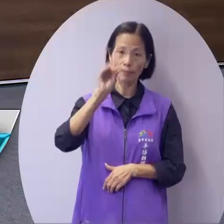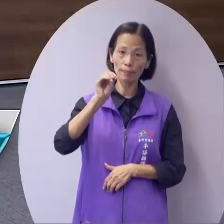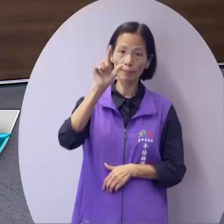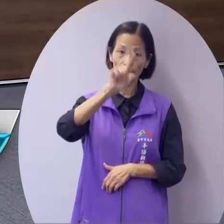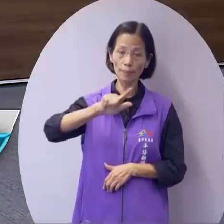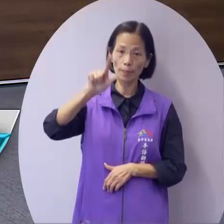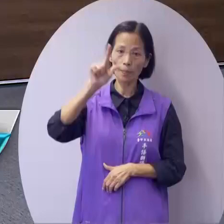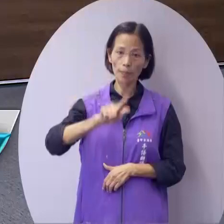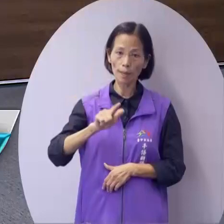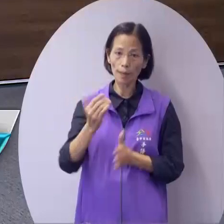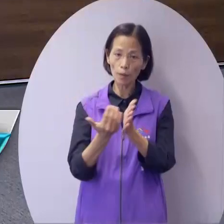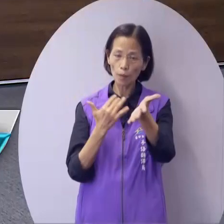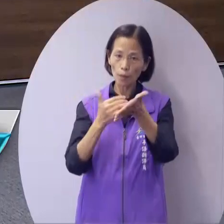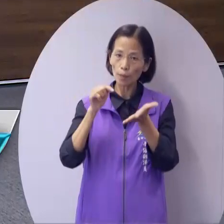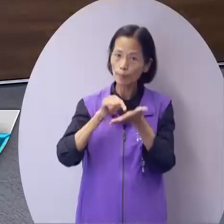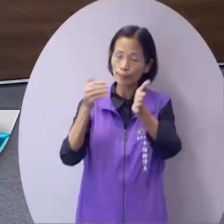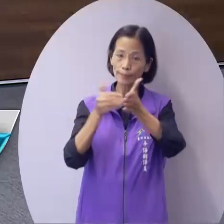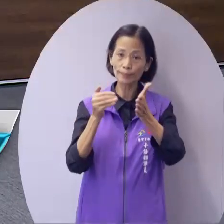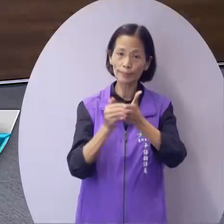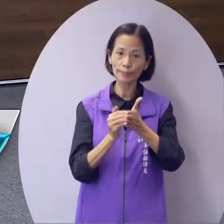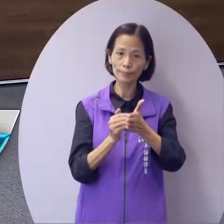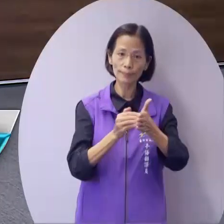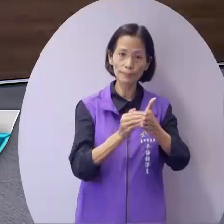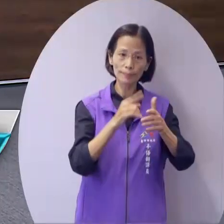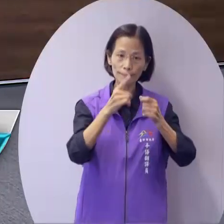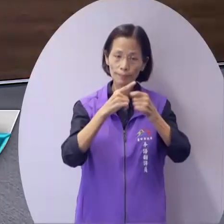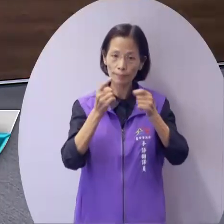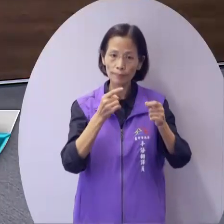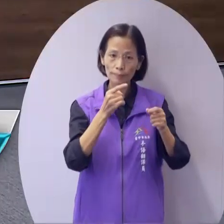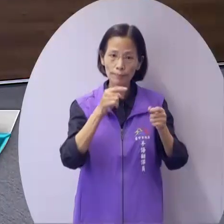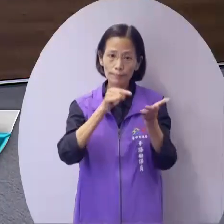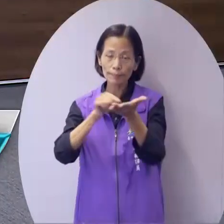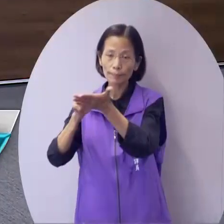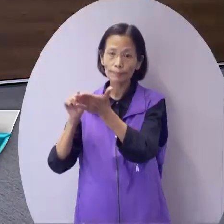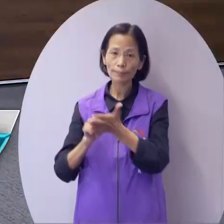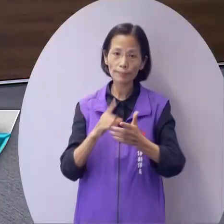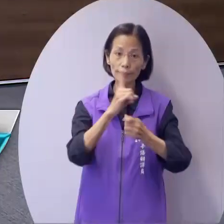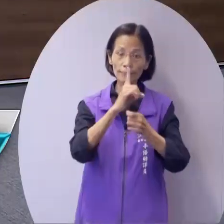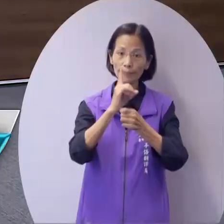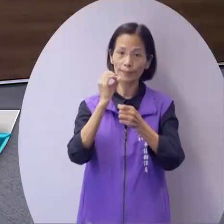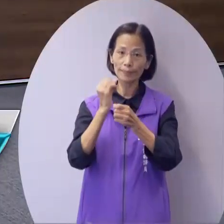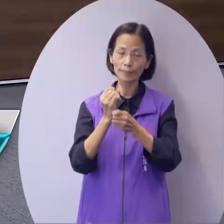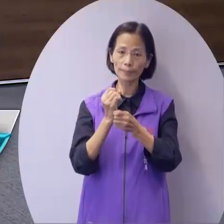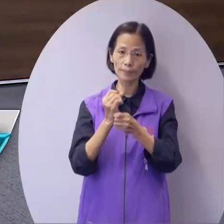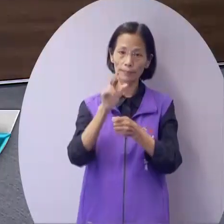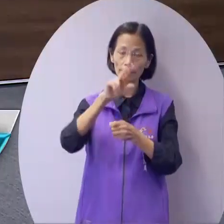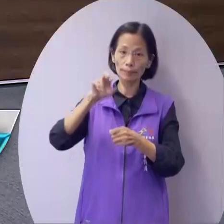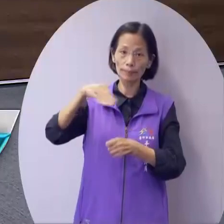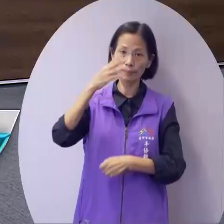6亿484万6千元整纳入预算办理，并分年编列。其中属110年度